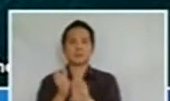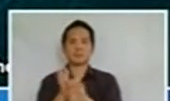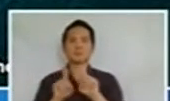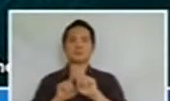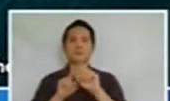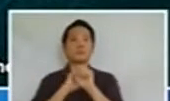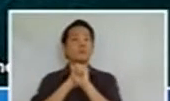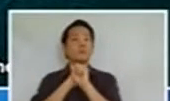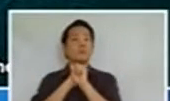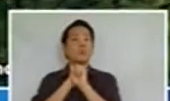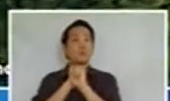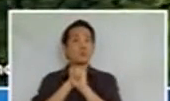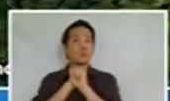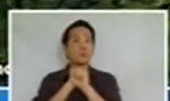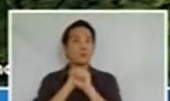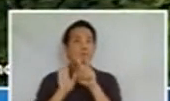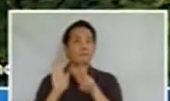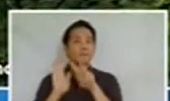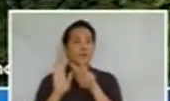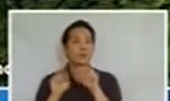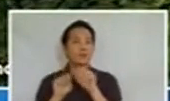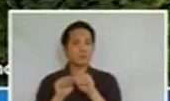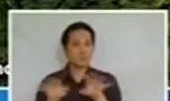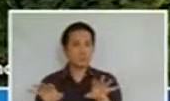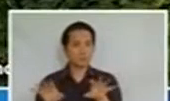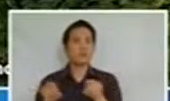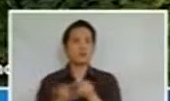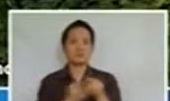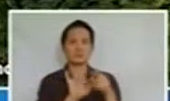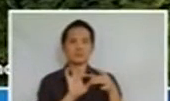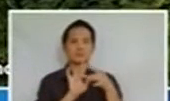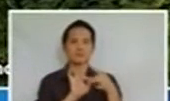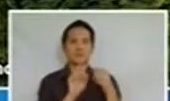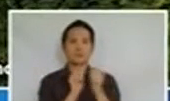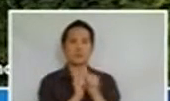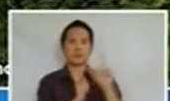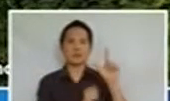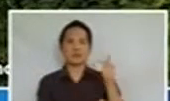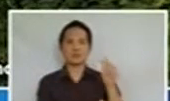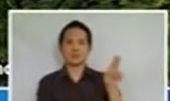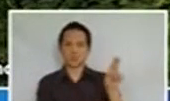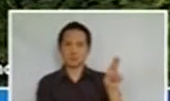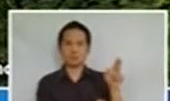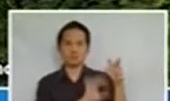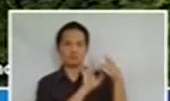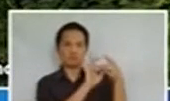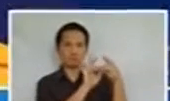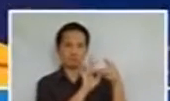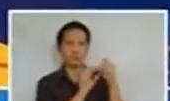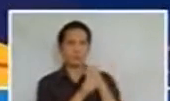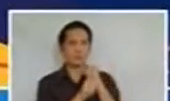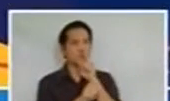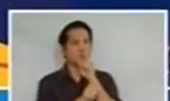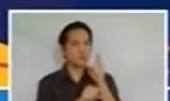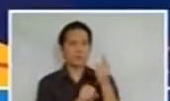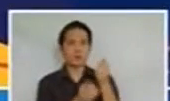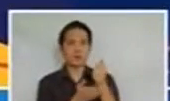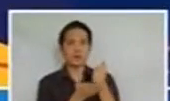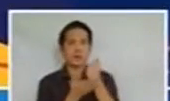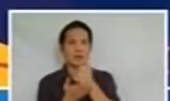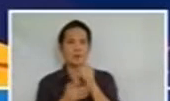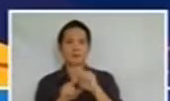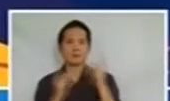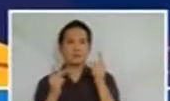centers, maging ang tourist transport services, asahan na umano na hanggang 50% lang ng full capacity ng mga ito